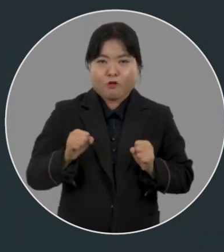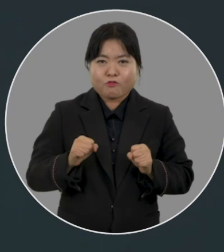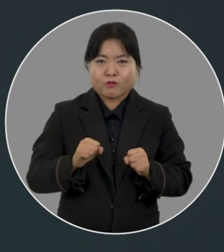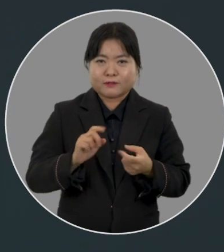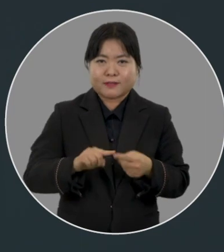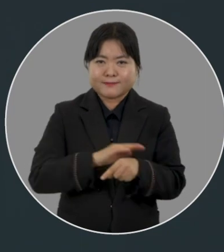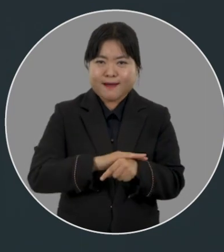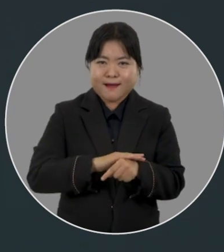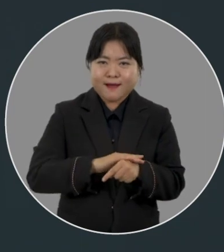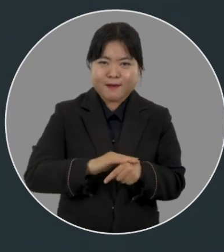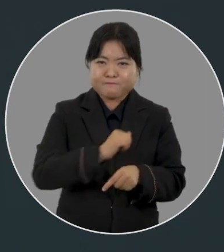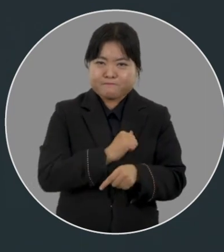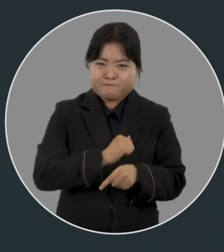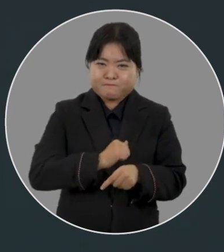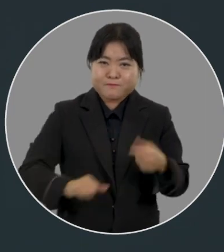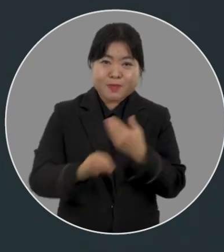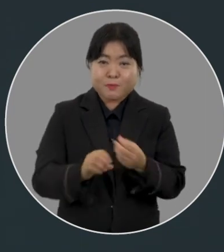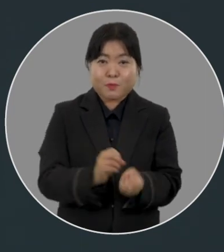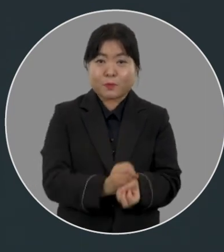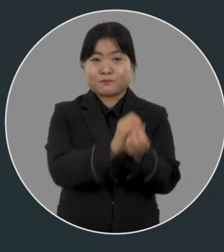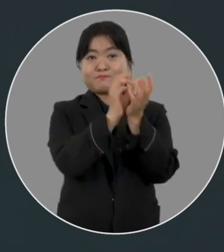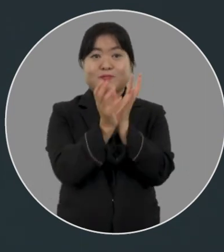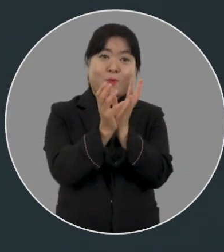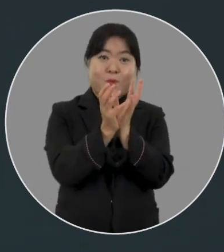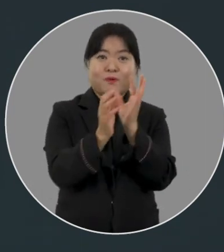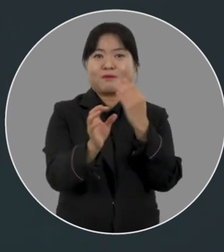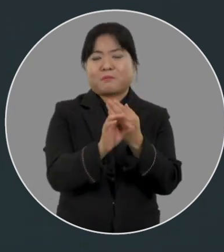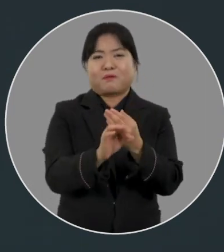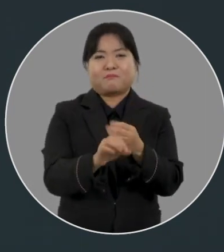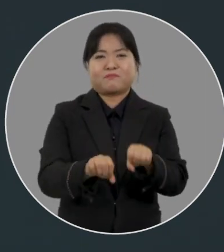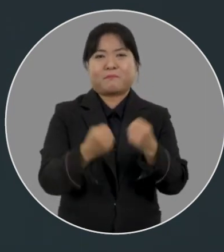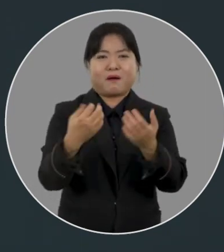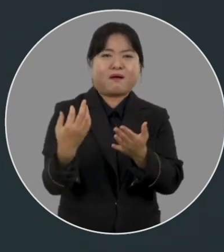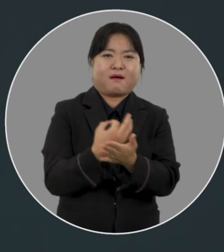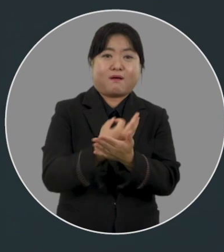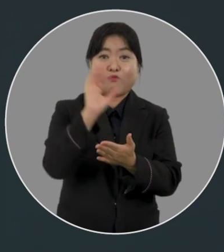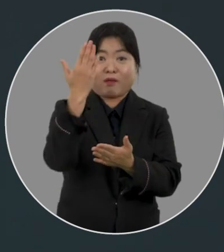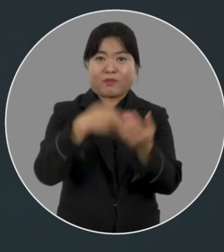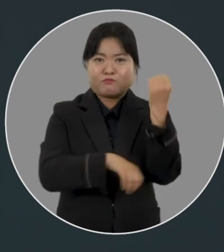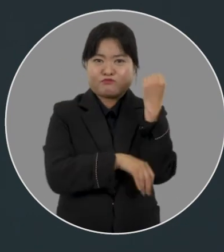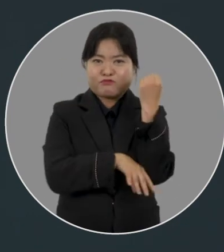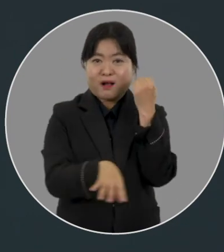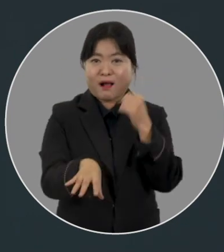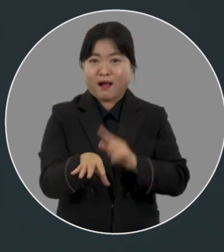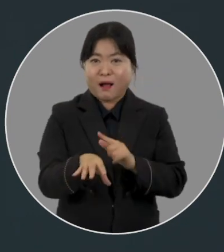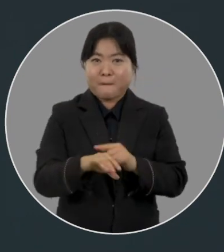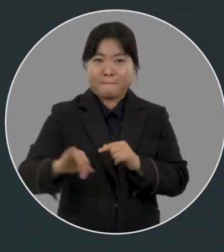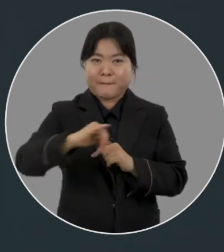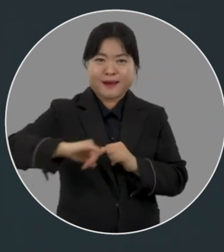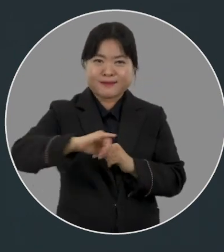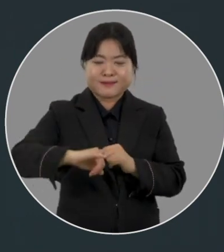겨울에 잘 꽃이 피면은 이게 대박이 나는 거고, 만약에 그 뿌리가 많은 뿌리가